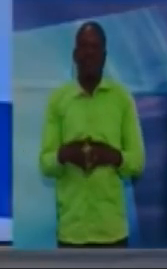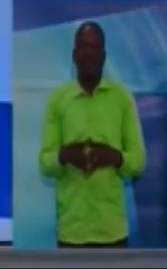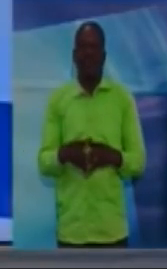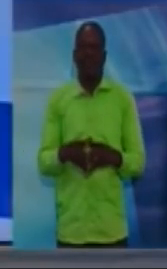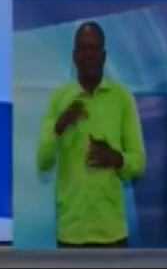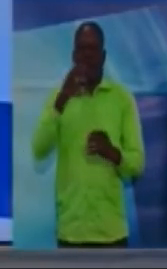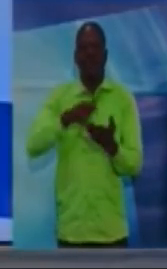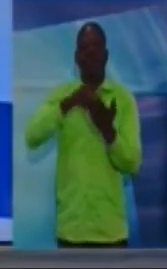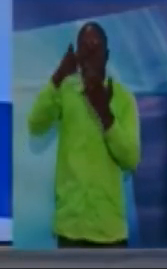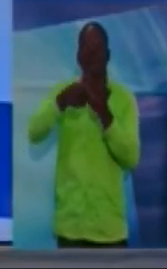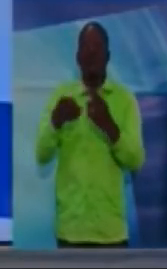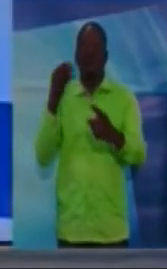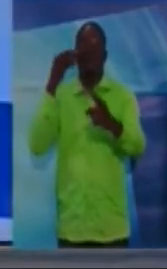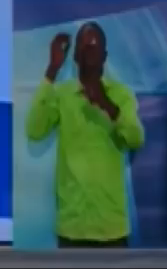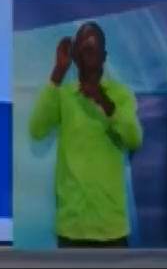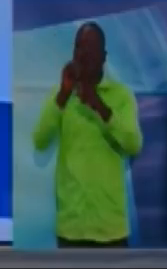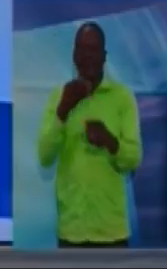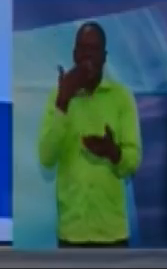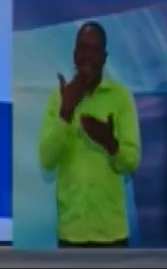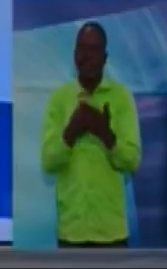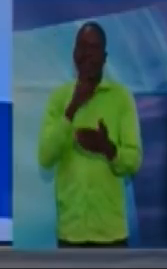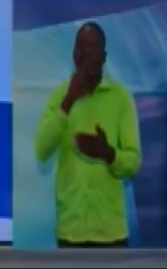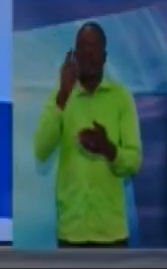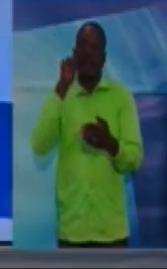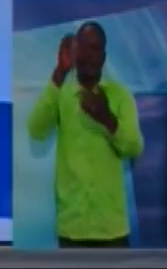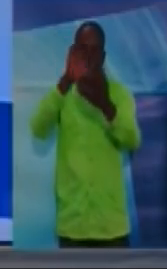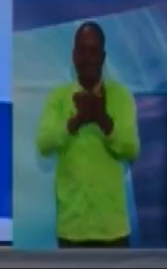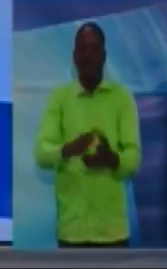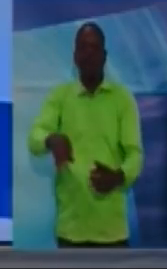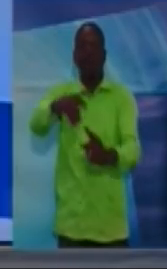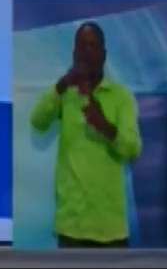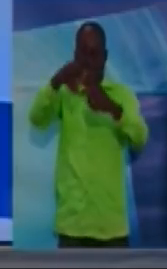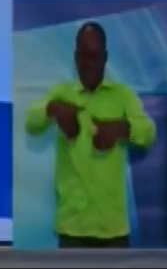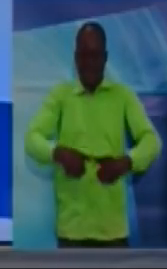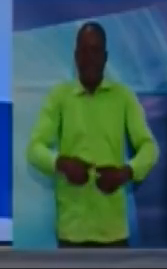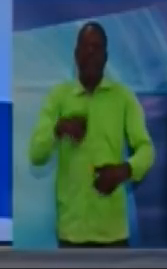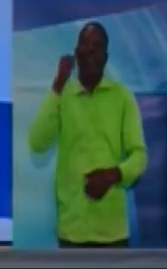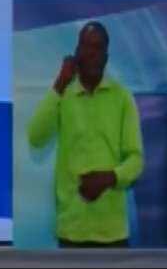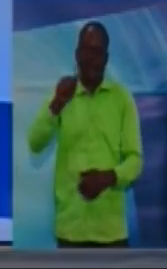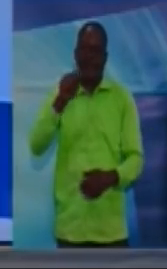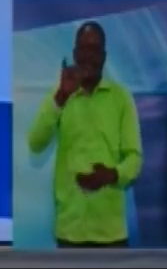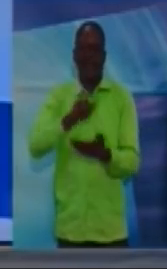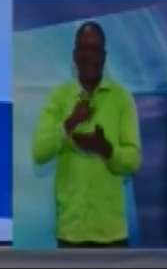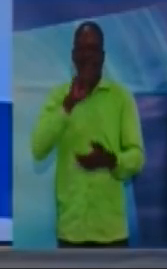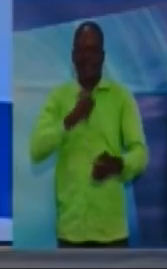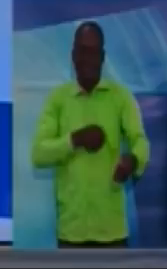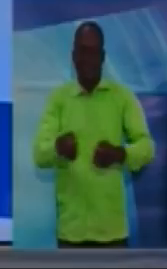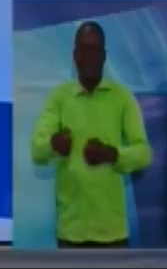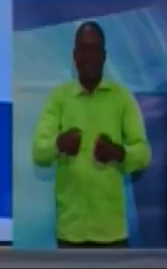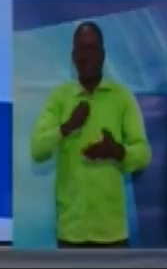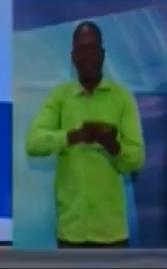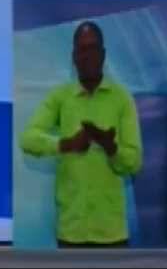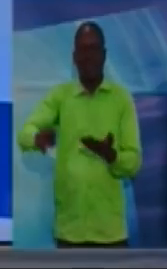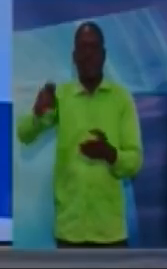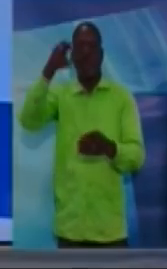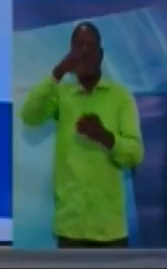Et ce projet qui vise le bien-être de la femme et spécifiquement de la jeune fille, il s'agit de la gestion hygiénique des